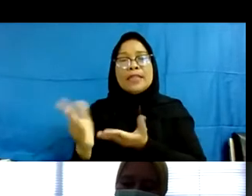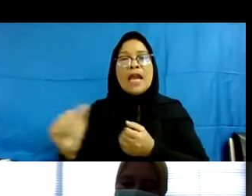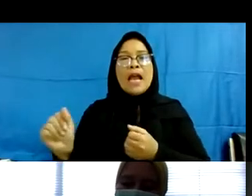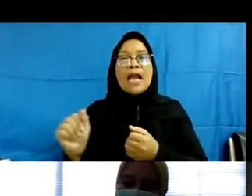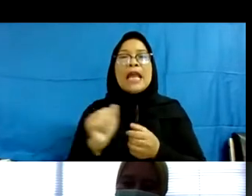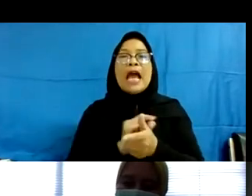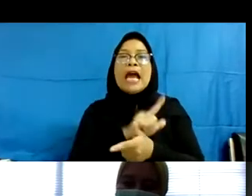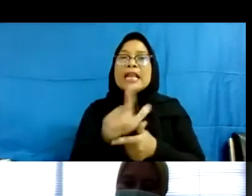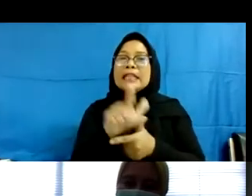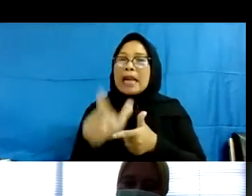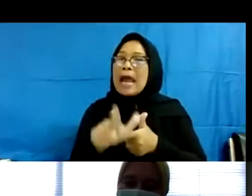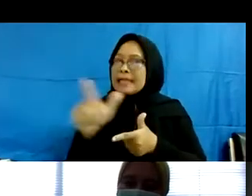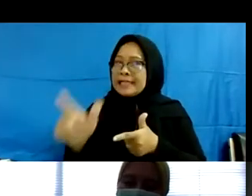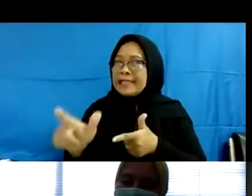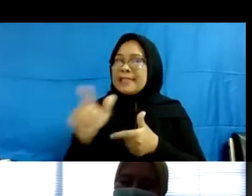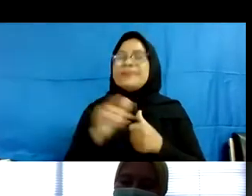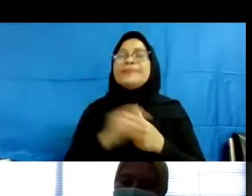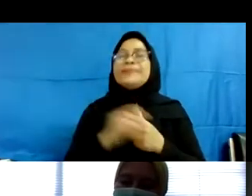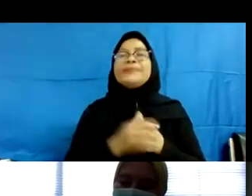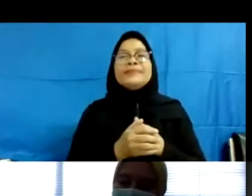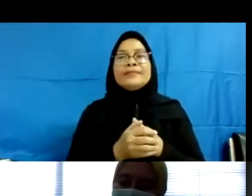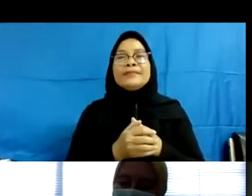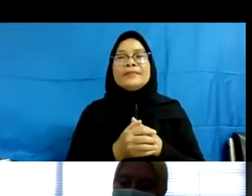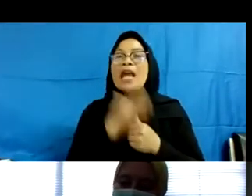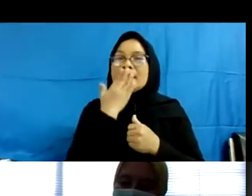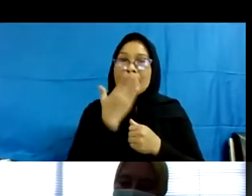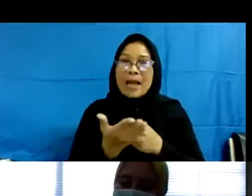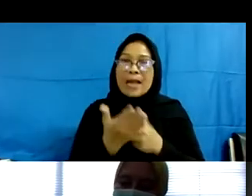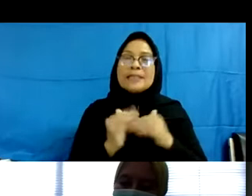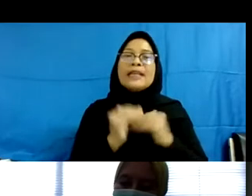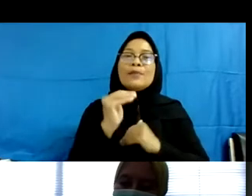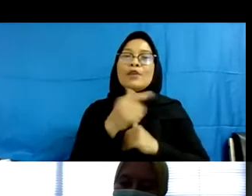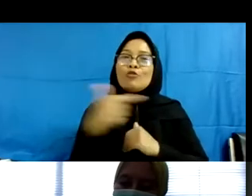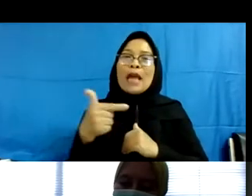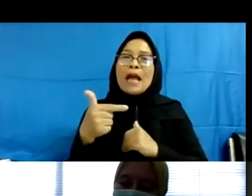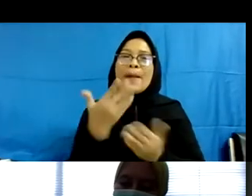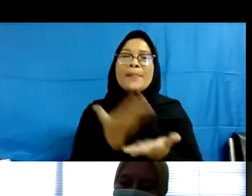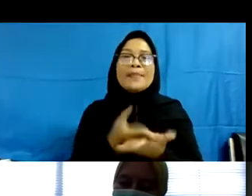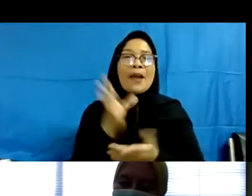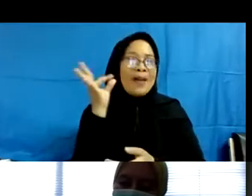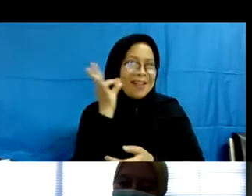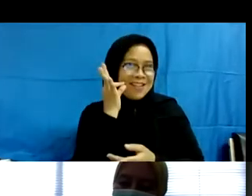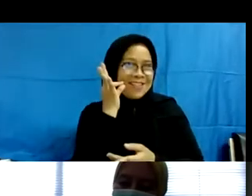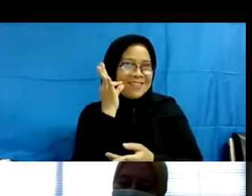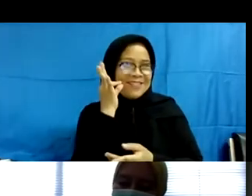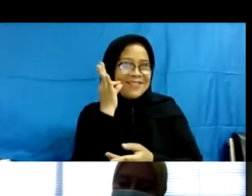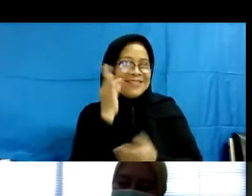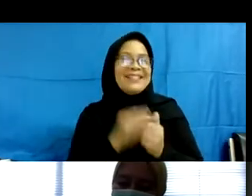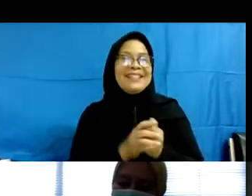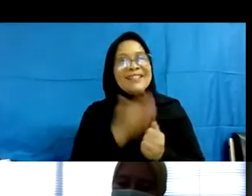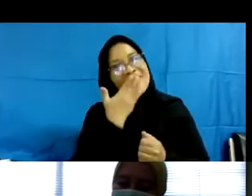literasi. Barangkali itu yang bisa saya sampaikan. Lebih kurangnya mohon maaf. Silakan saya kembalikan ke Mbak